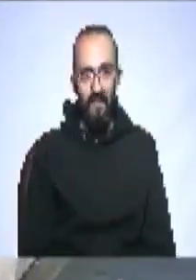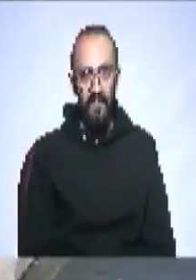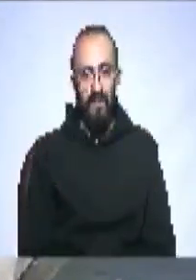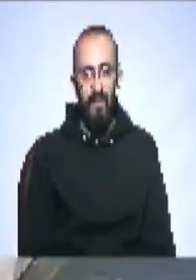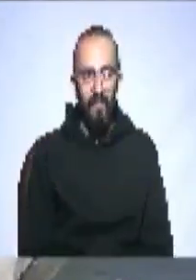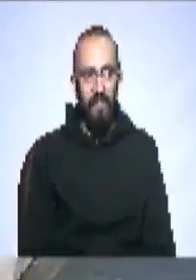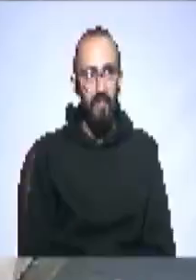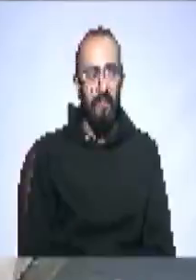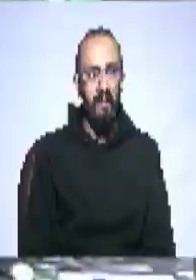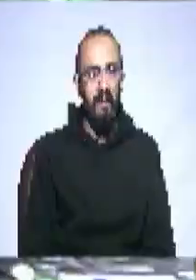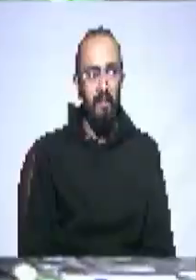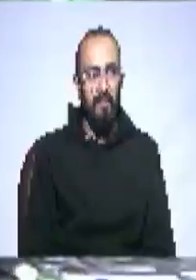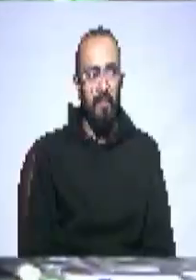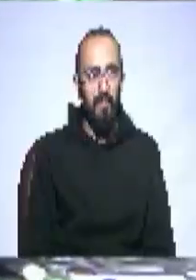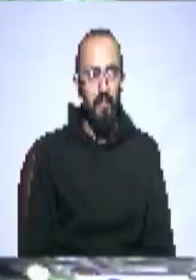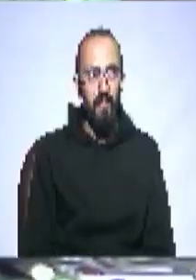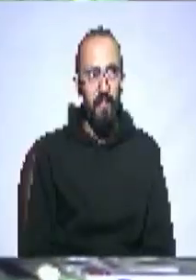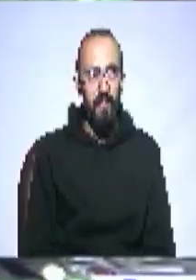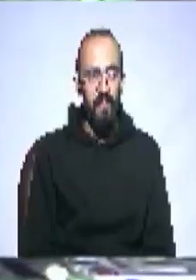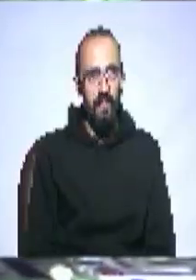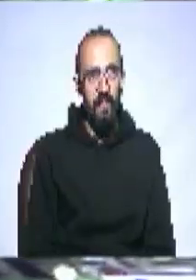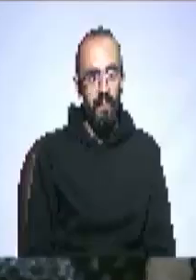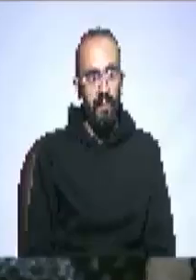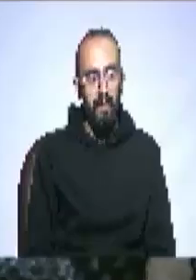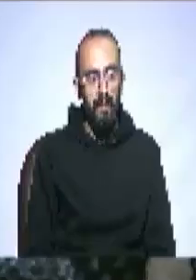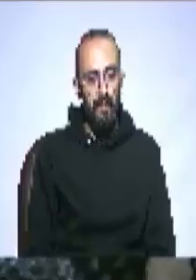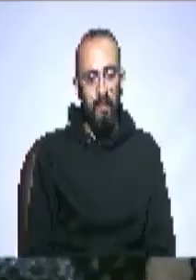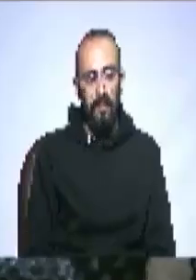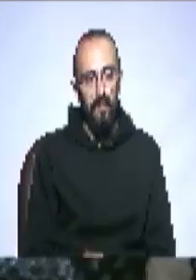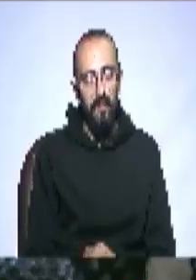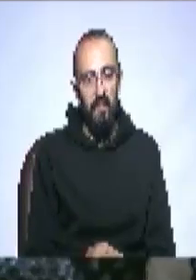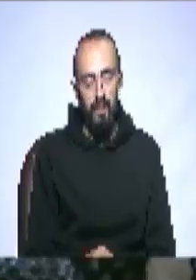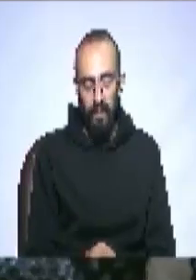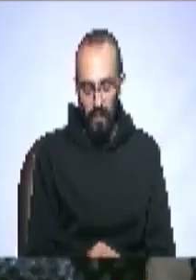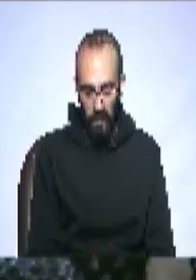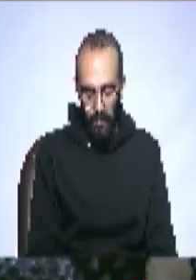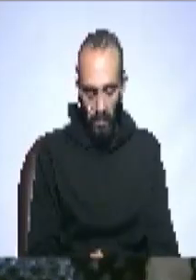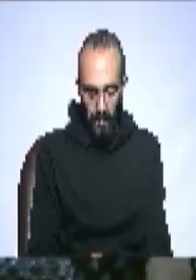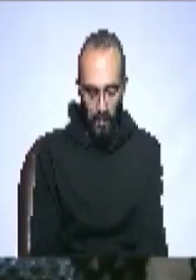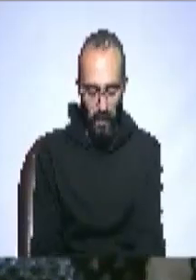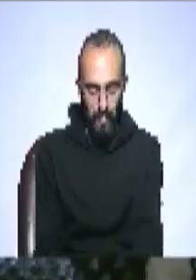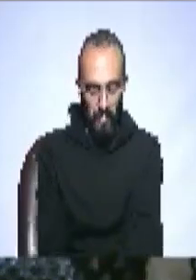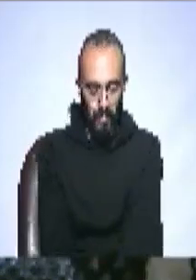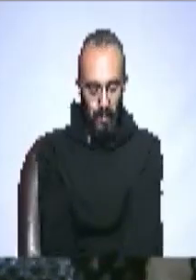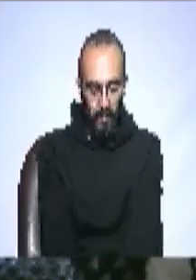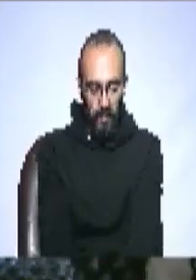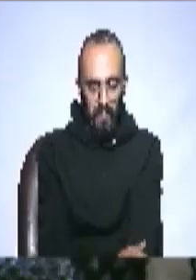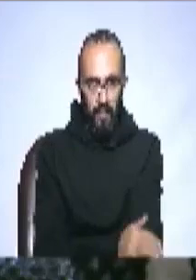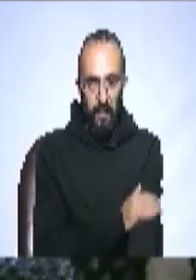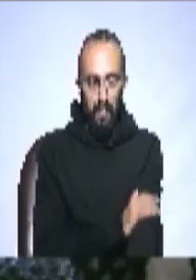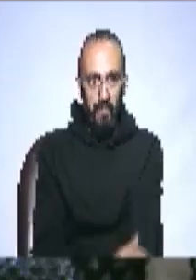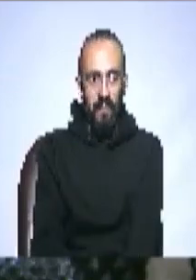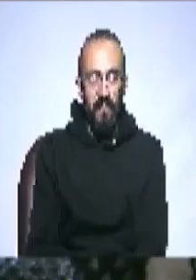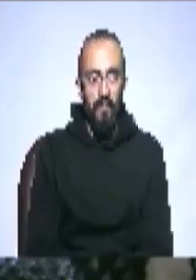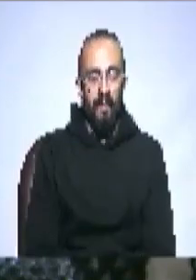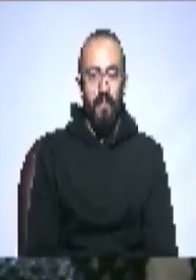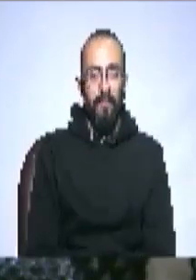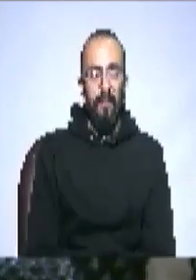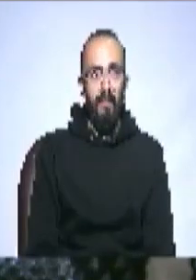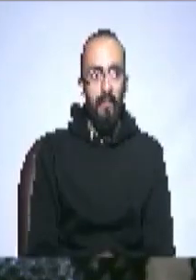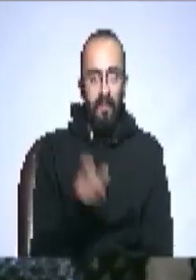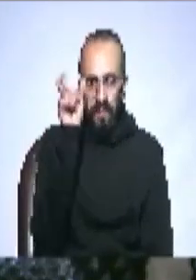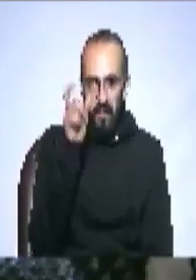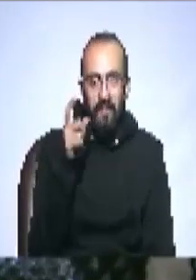خالص. حلو قوي. احنا بس محتاجين الناس اللي ما تابعتش معانا من بدايه الحلقه زي استاذ عارف كده ما كانش